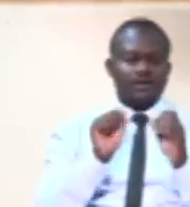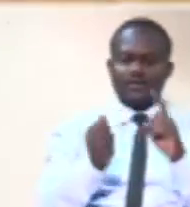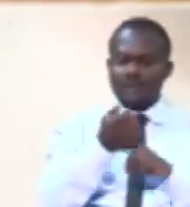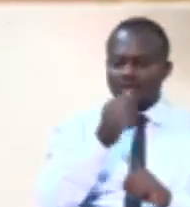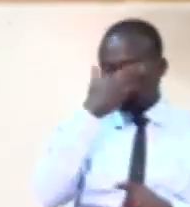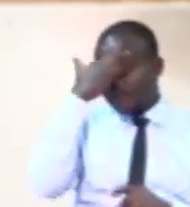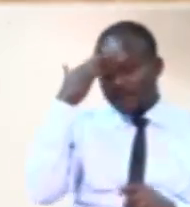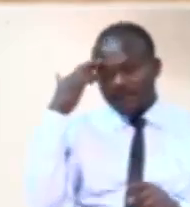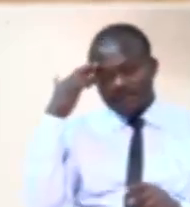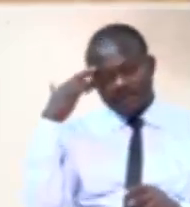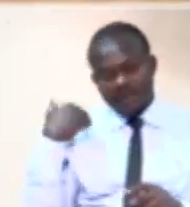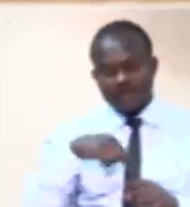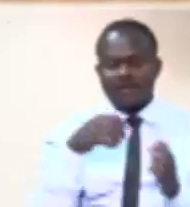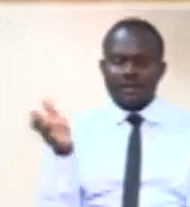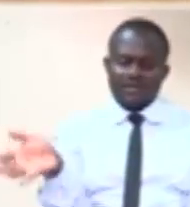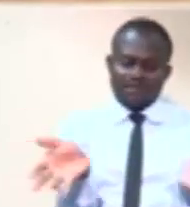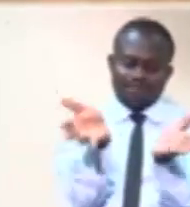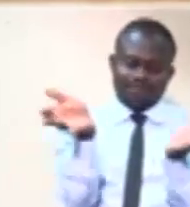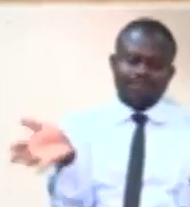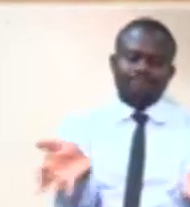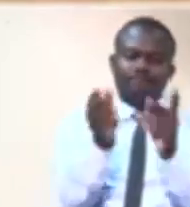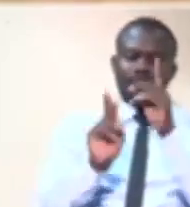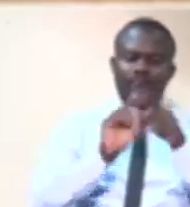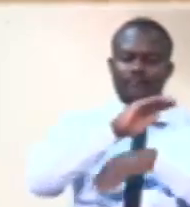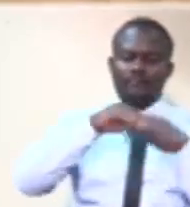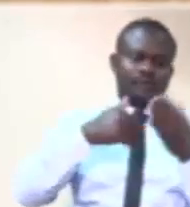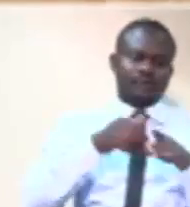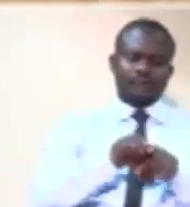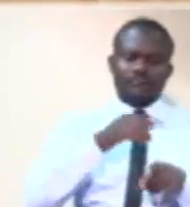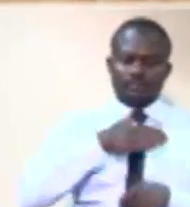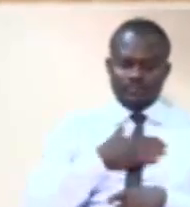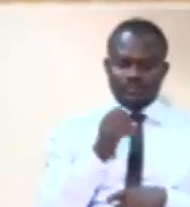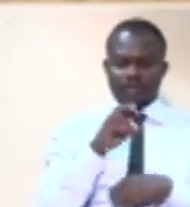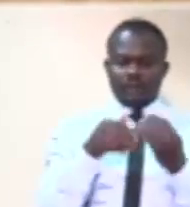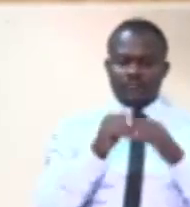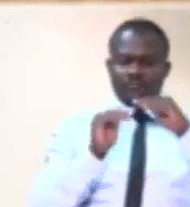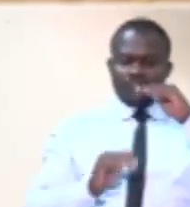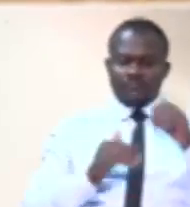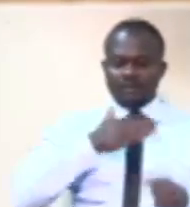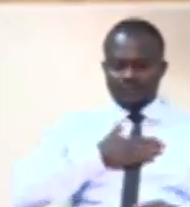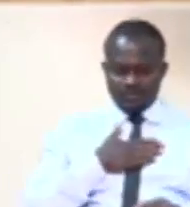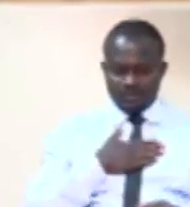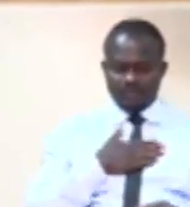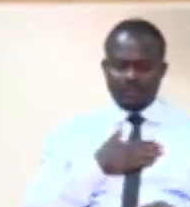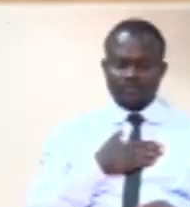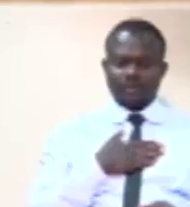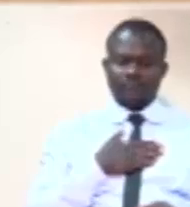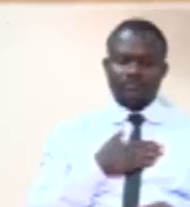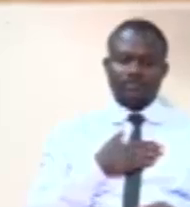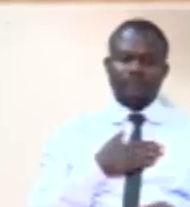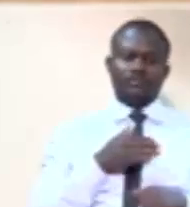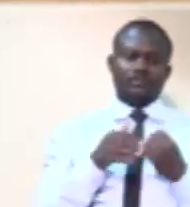Niyo mpamvu nashishikariza n'abandi bangana nanjye cyangwa bari munsi yanjye,